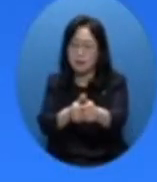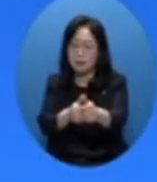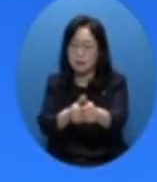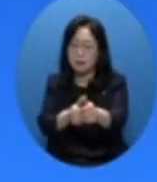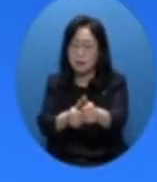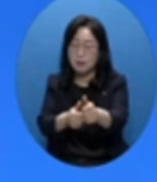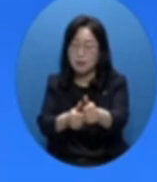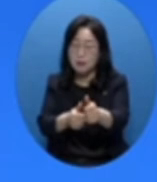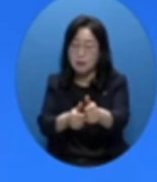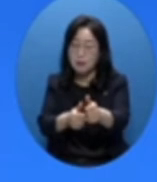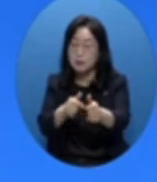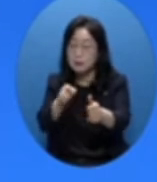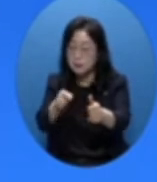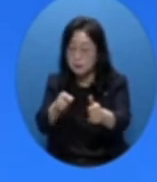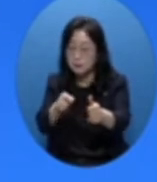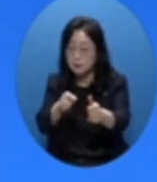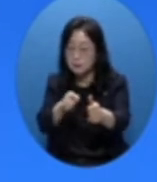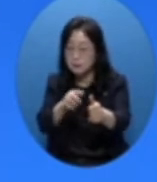그의